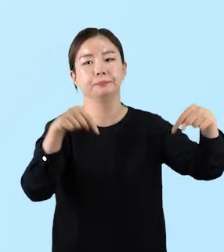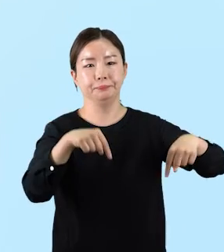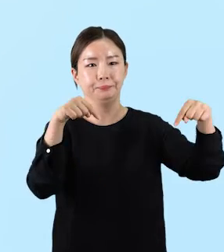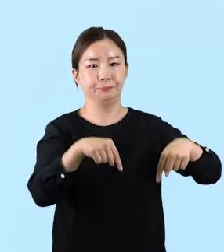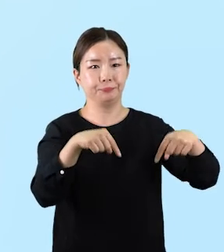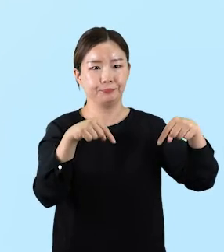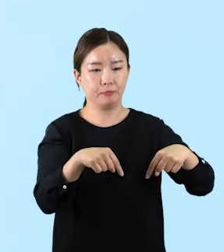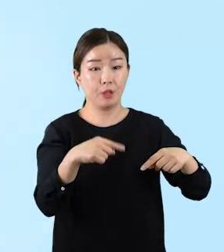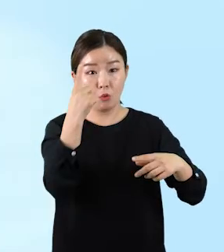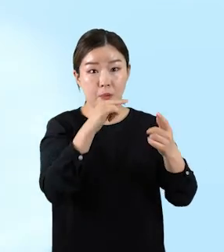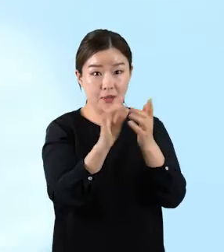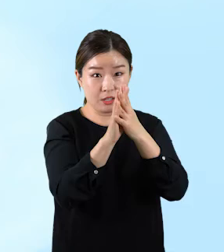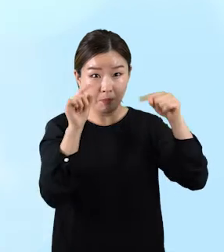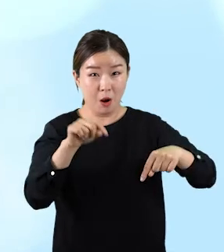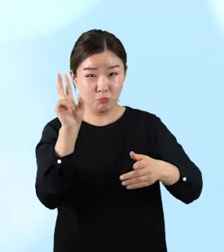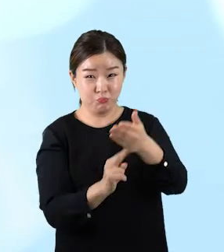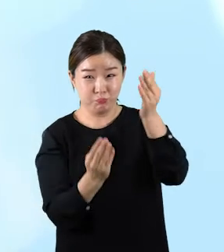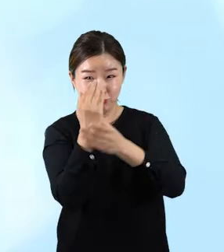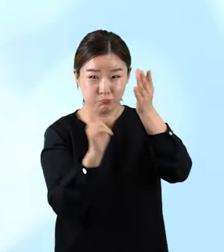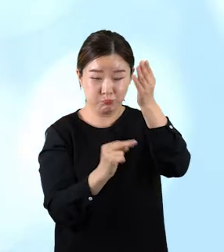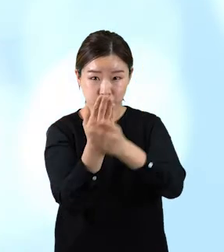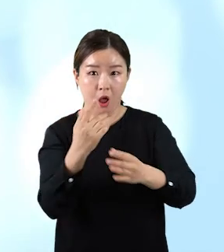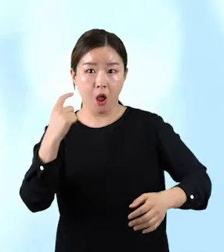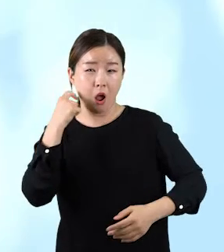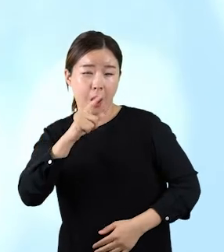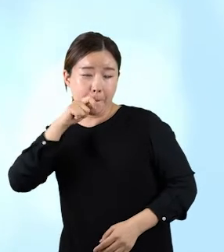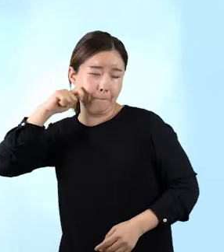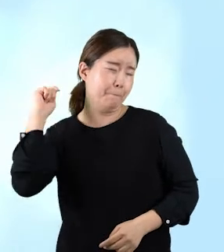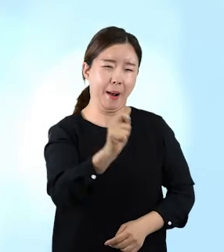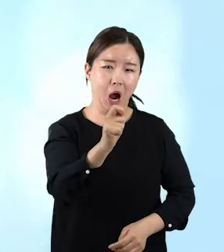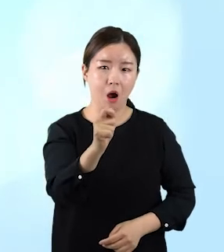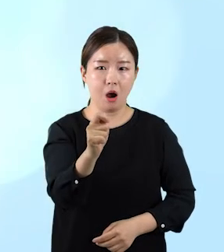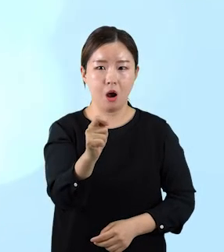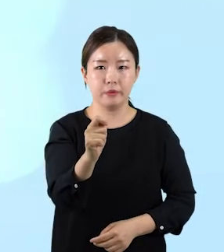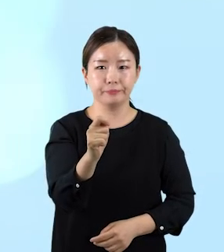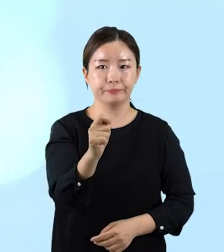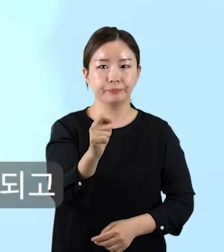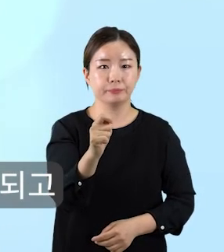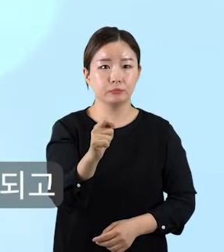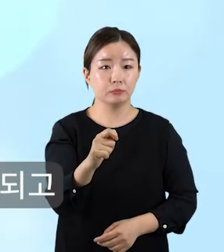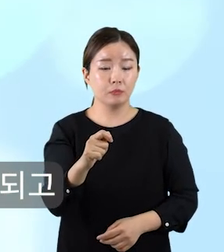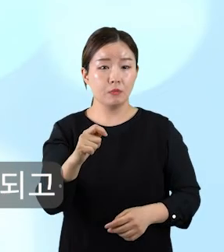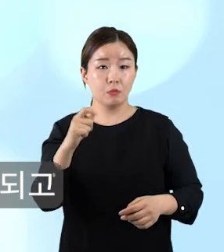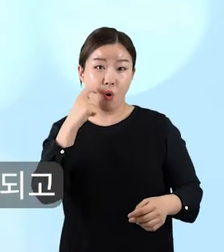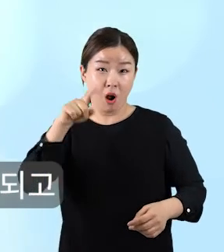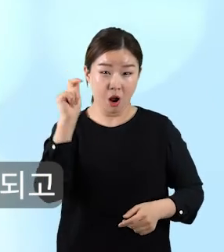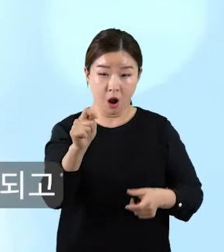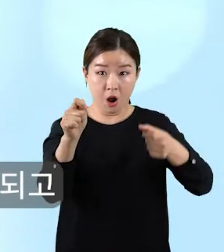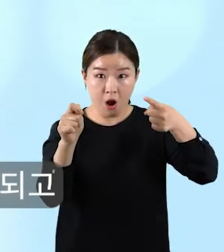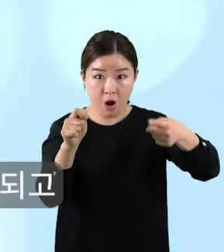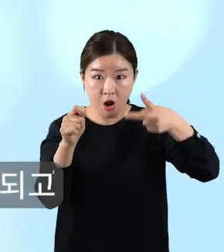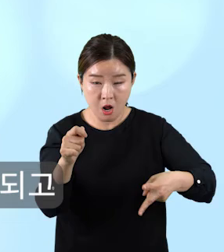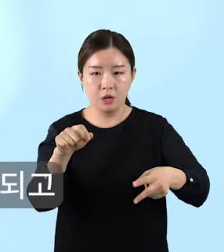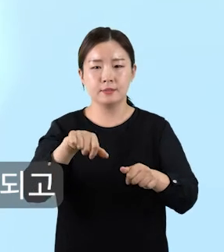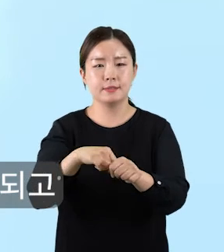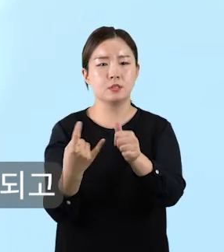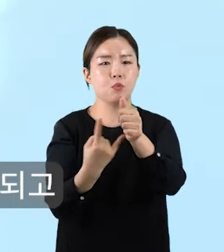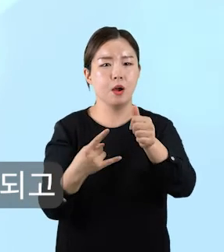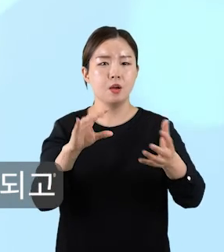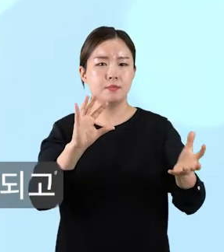됩니다. 면담 후에도 문제가 계속될 경우 경고받게 됩니다. 이러한 경고를 2차례 받게